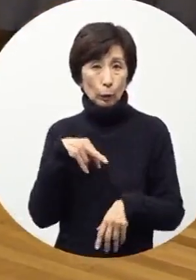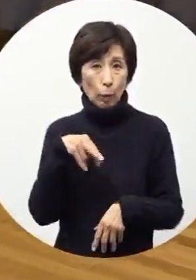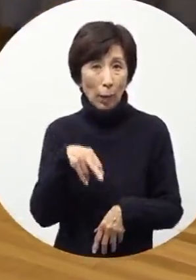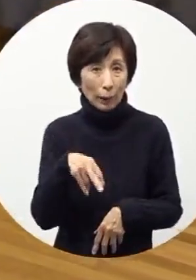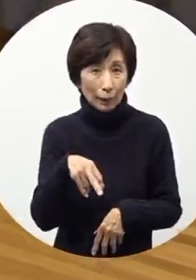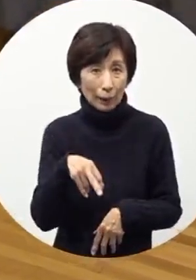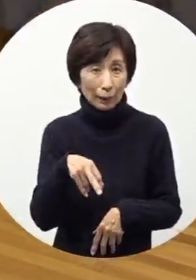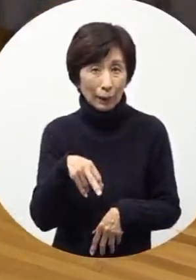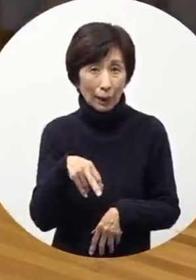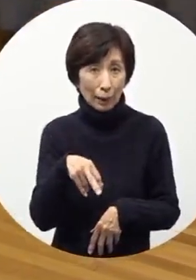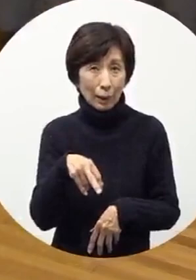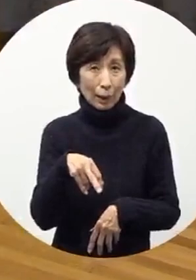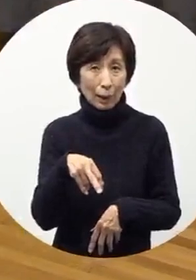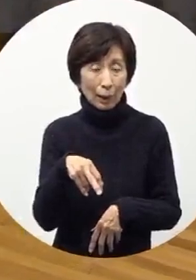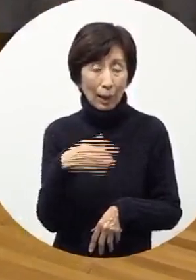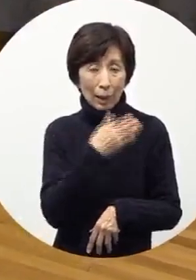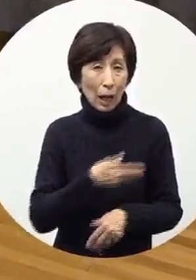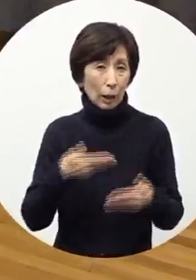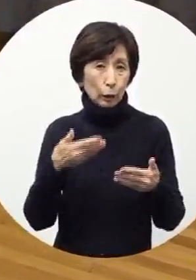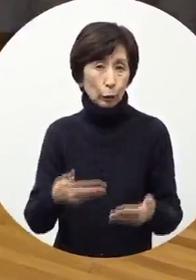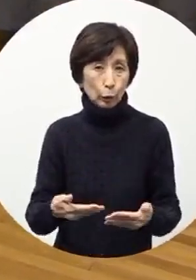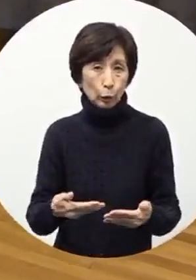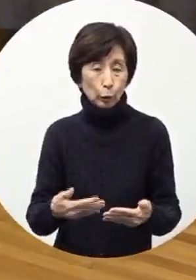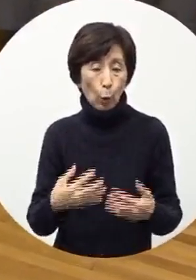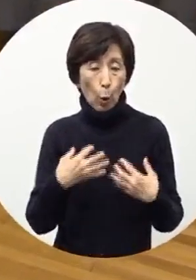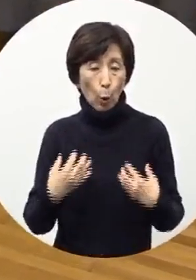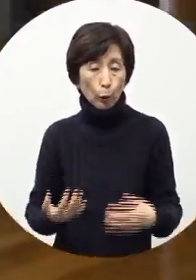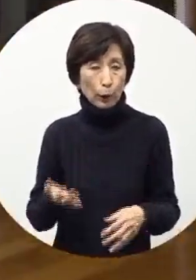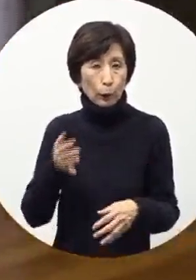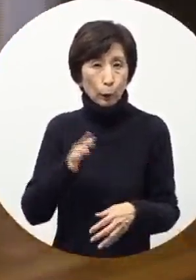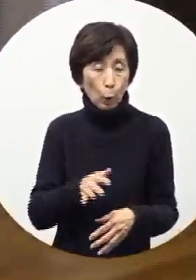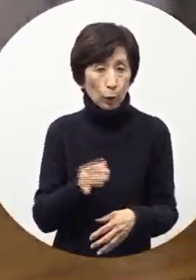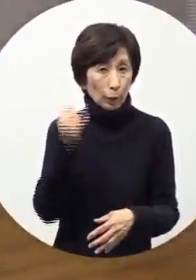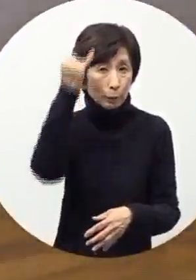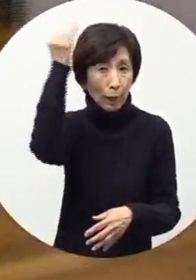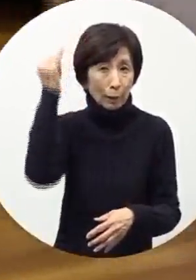して体重を骨に乗せてあげる。